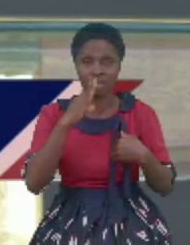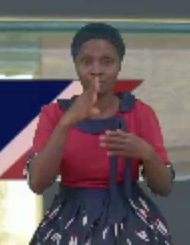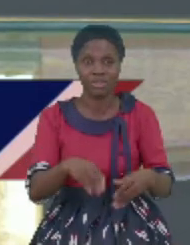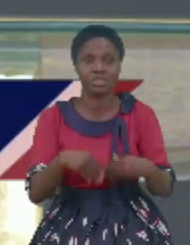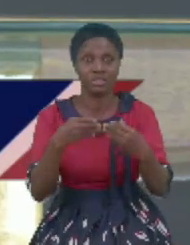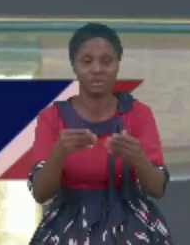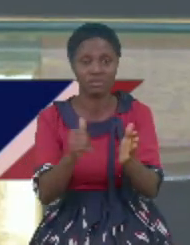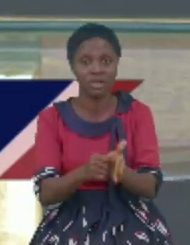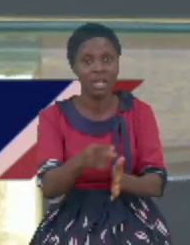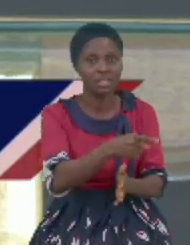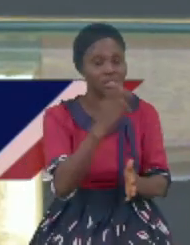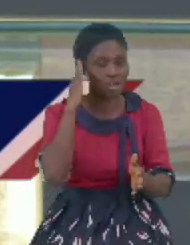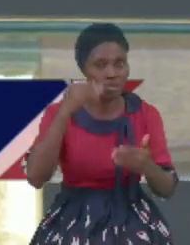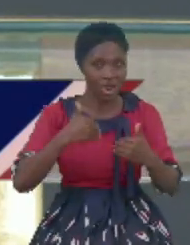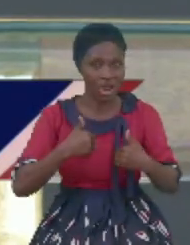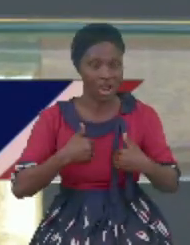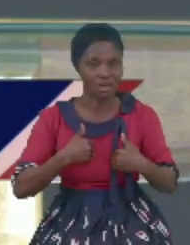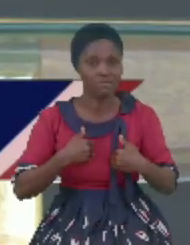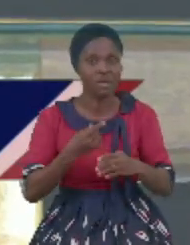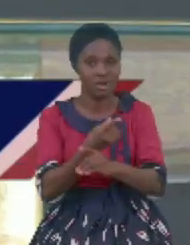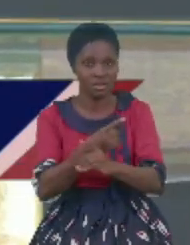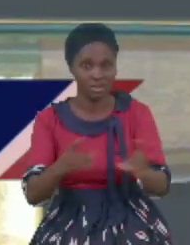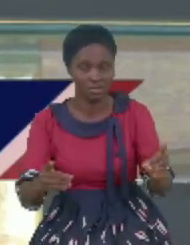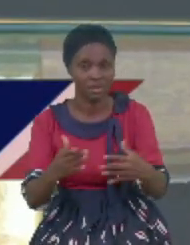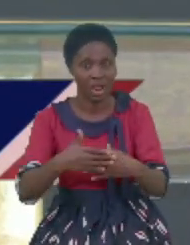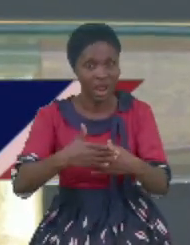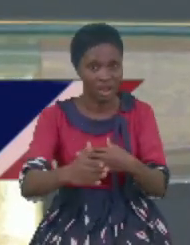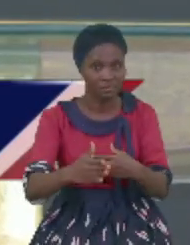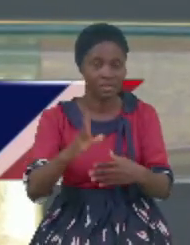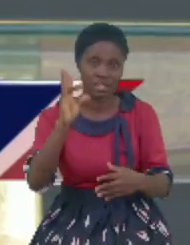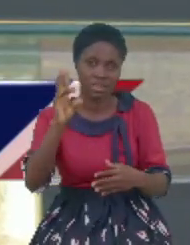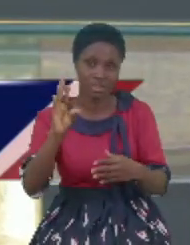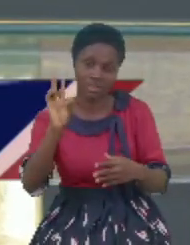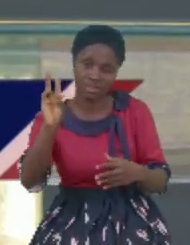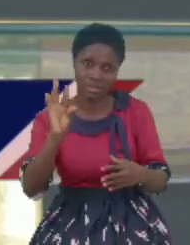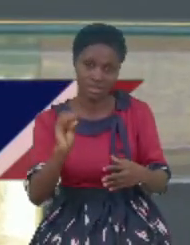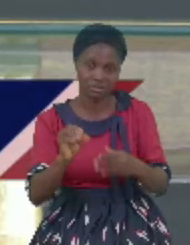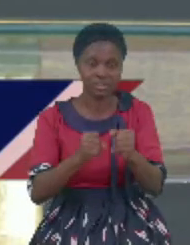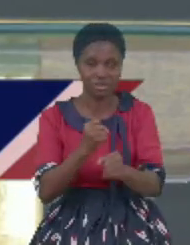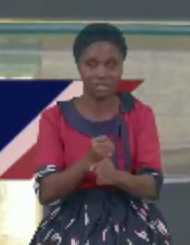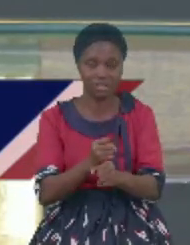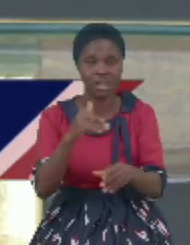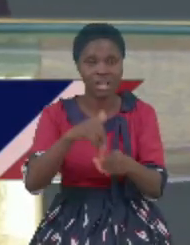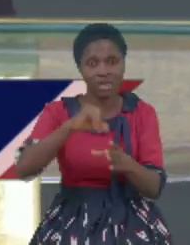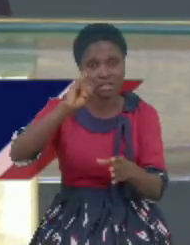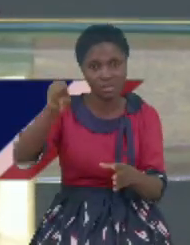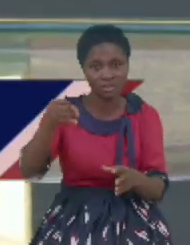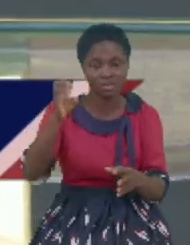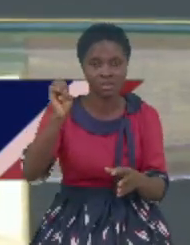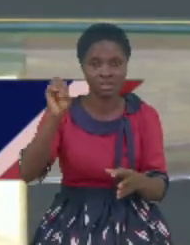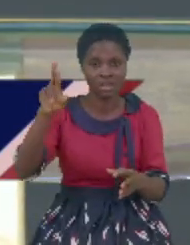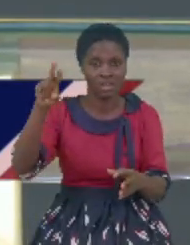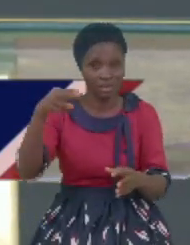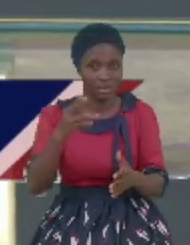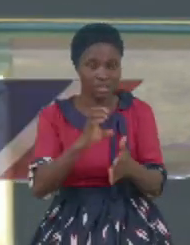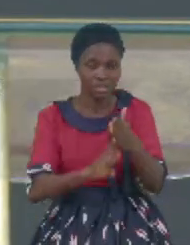une libération après les 70 ans. On va à Jérémie 29. Jérémie 29.